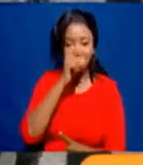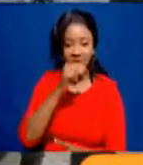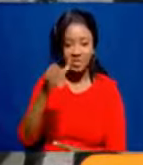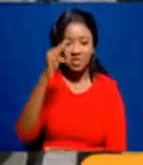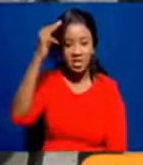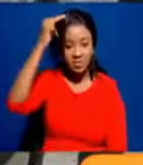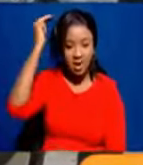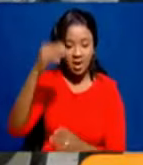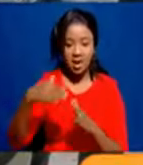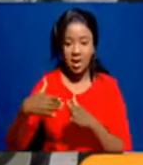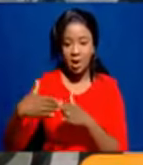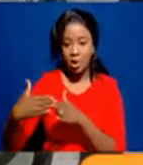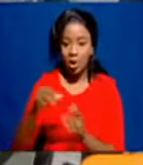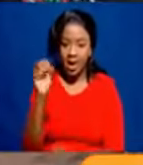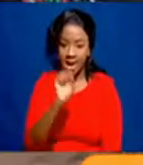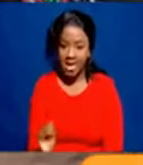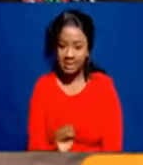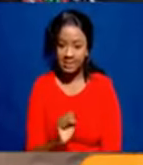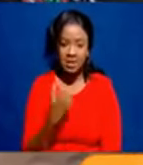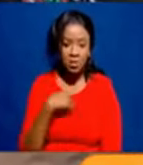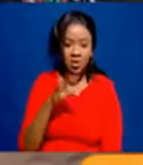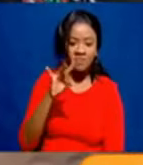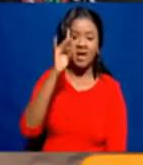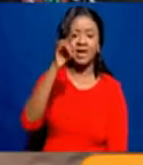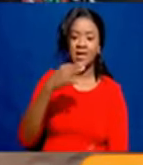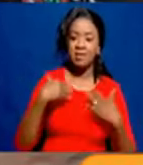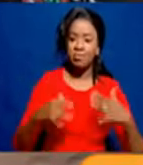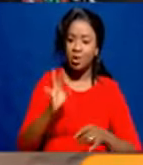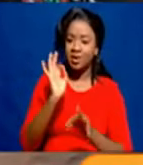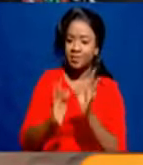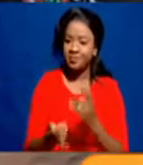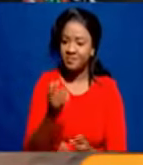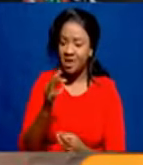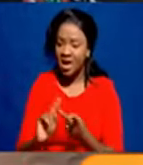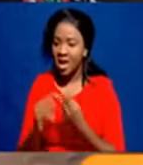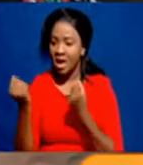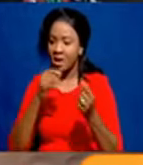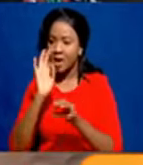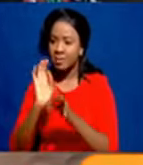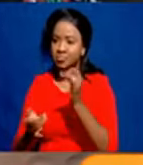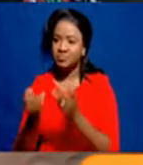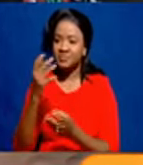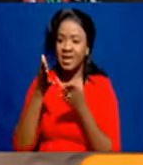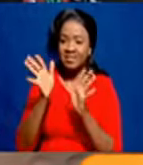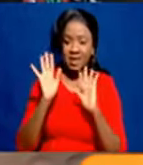Mandera. Tukapata watu wa mili zimechomwa, gari imechomwa tuko pale.